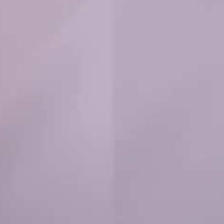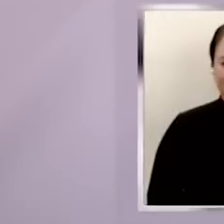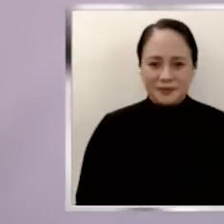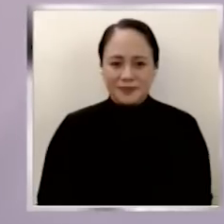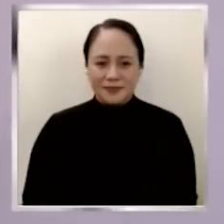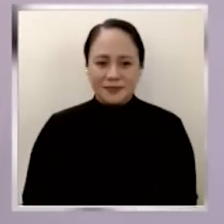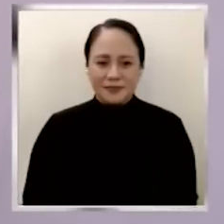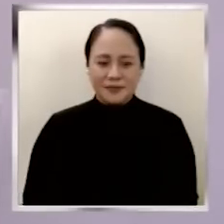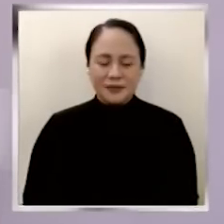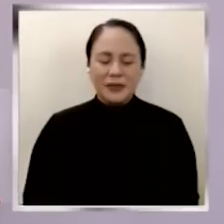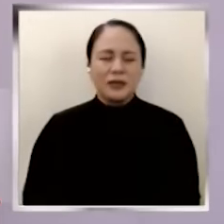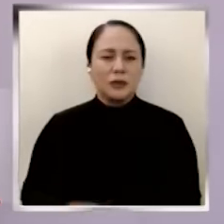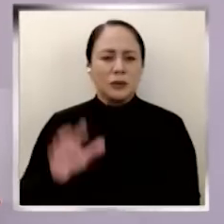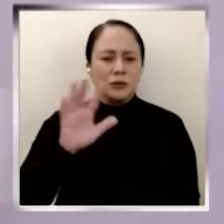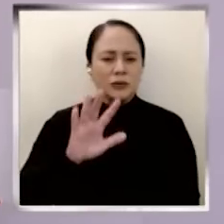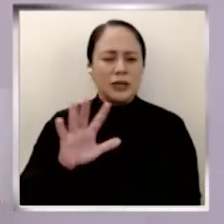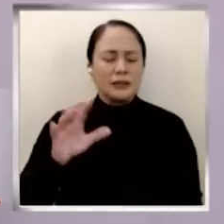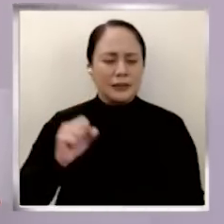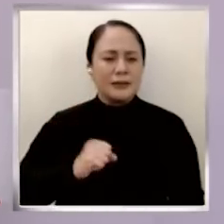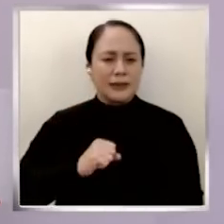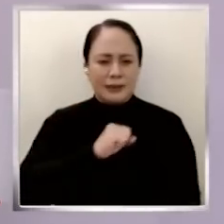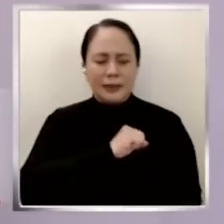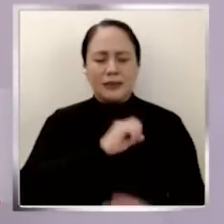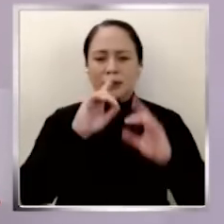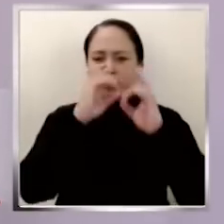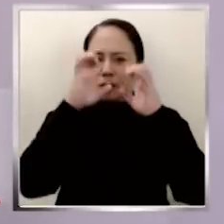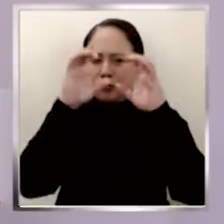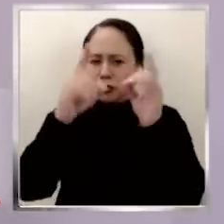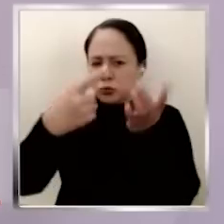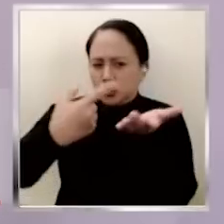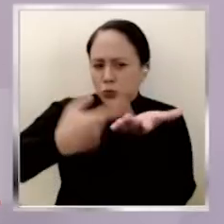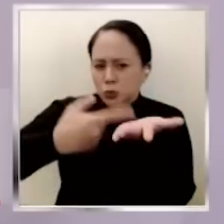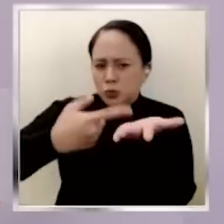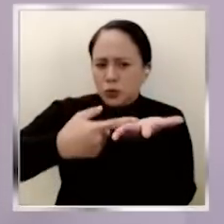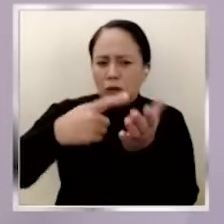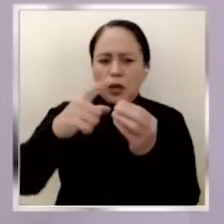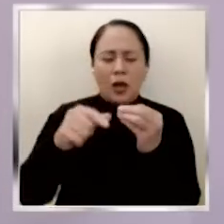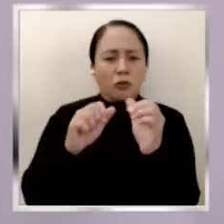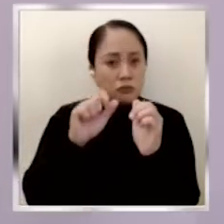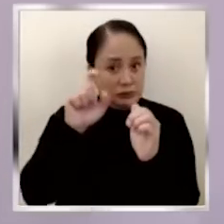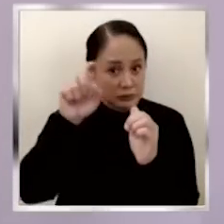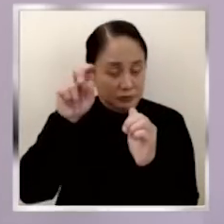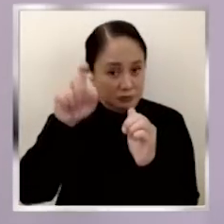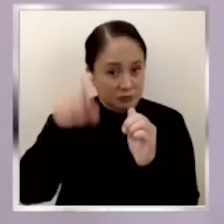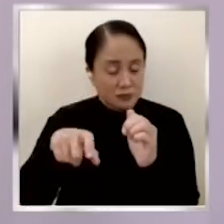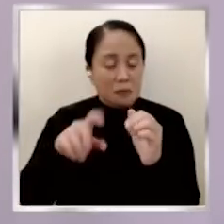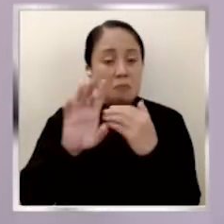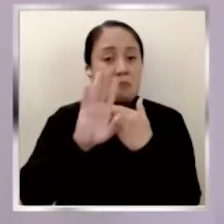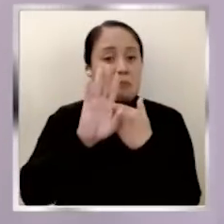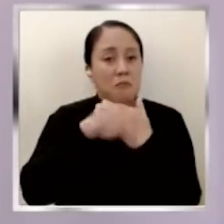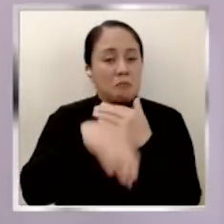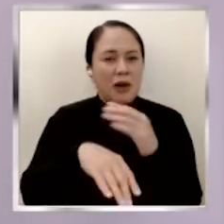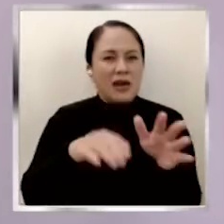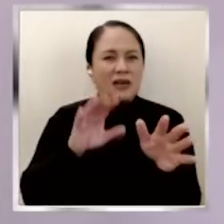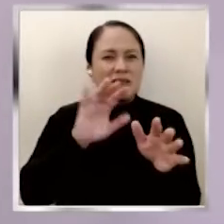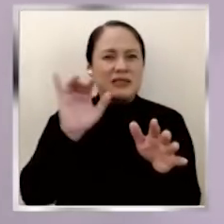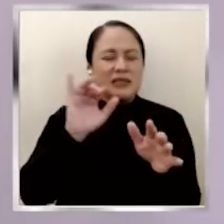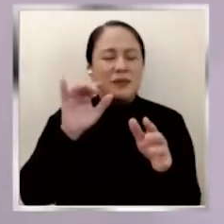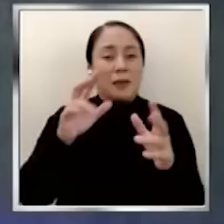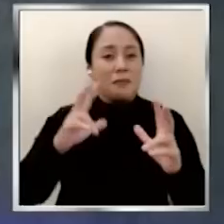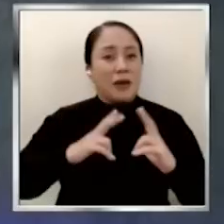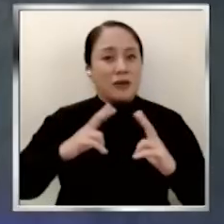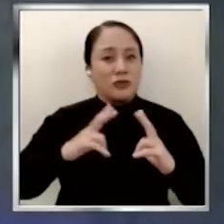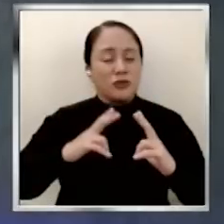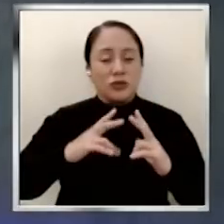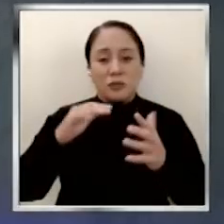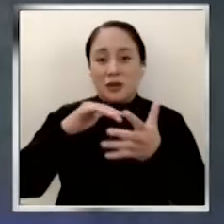Umabot na sa Senado at DepEd ang diskusyon sa kung dapat bang ibalik sa dati ang pasukan at bakasyon ng mga